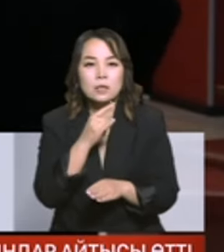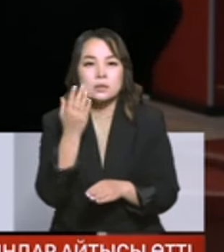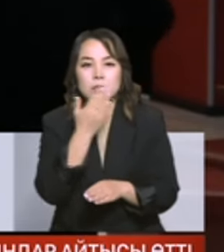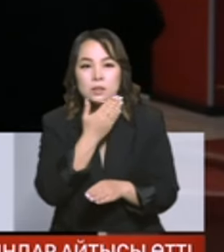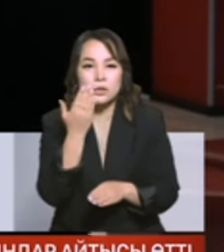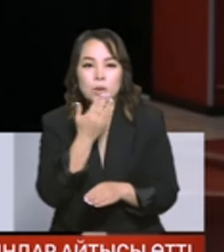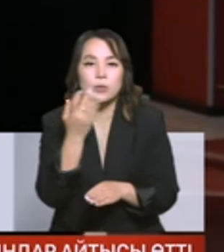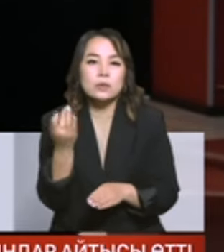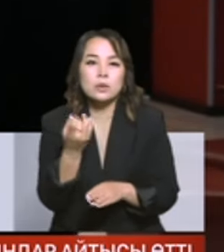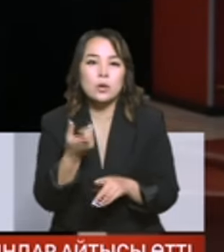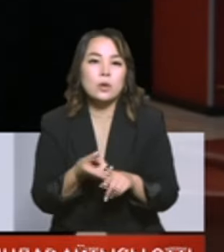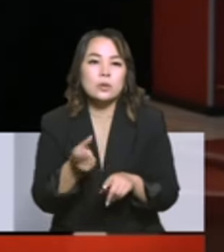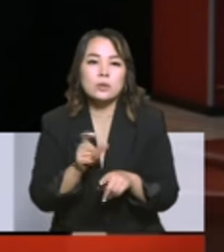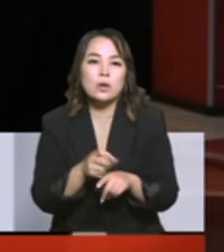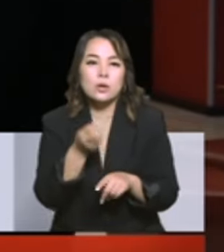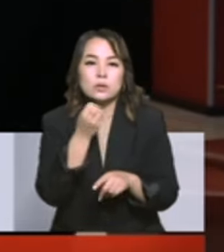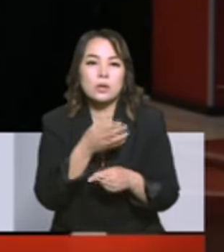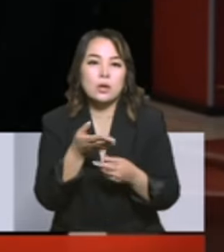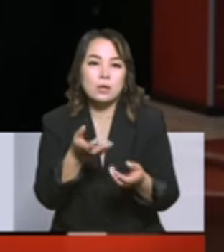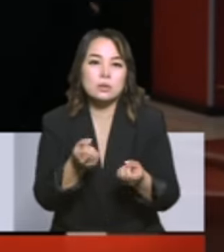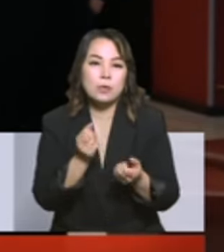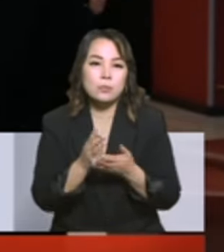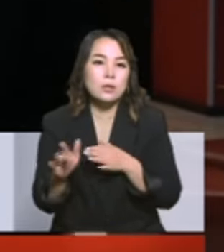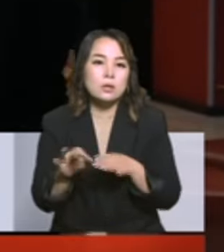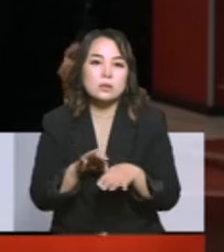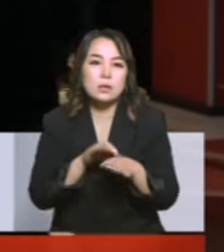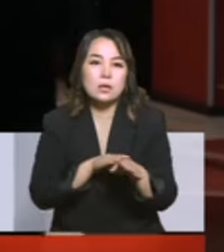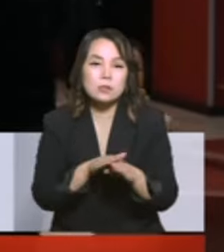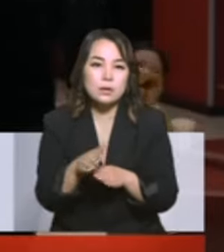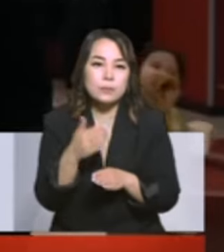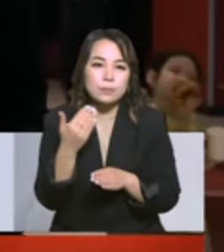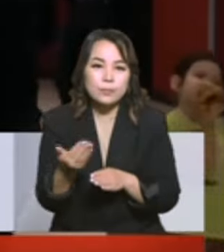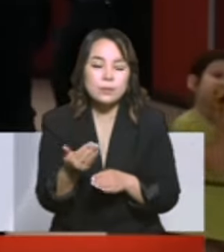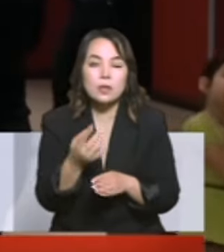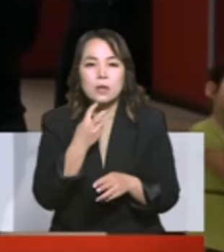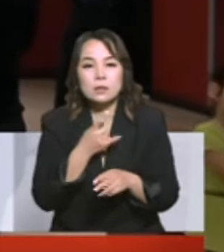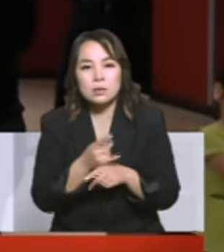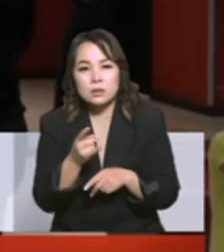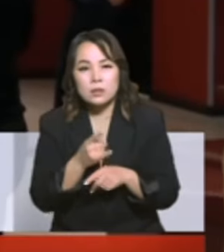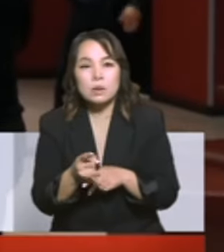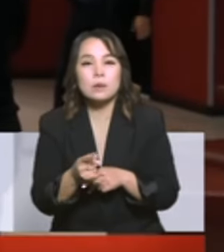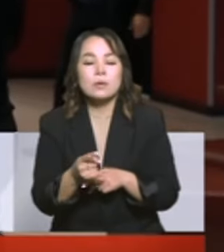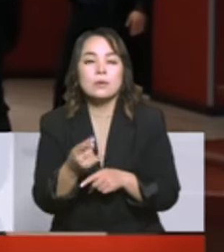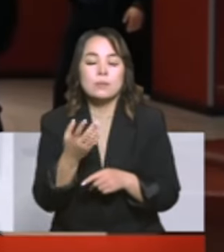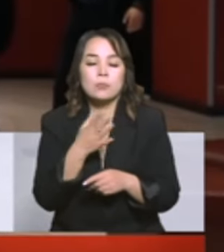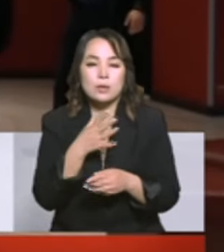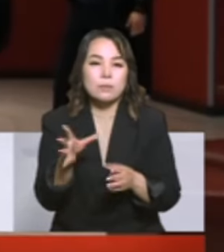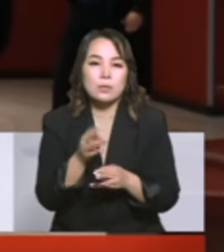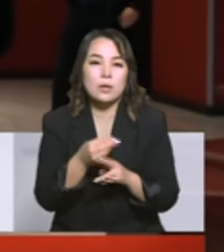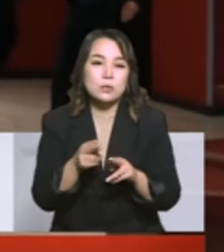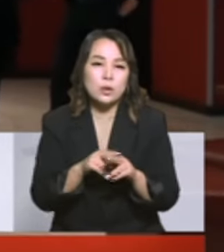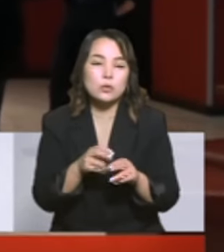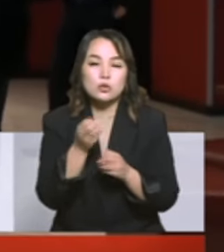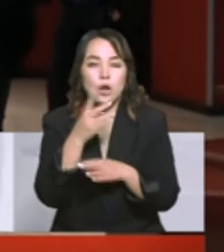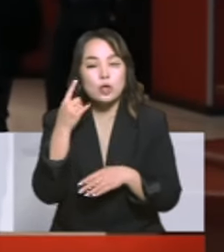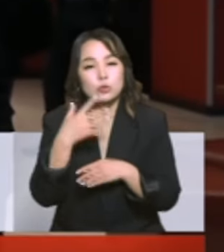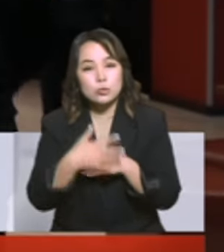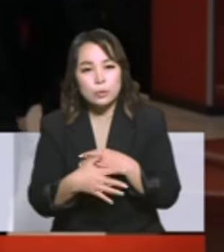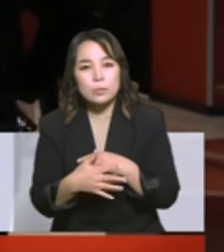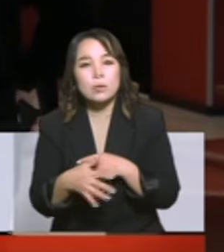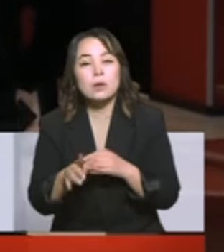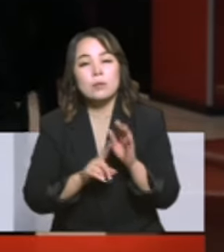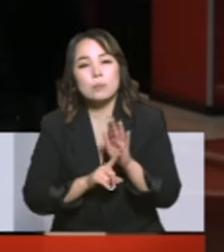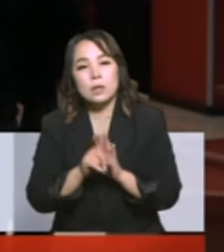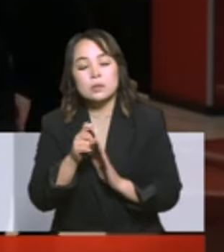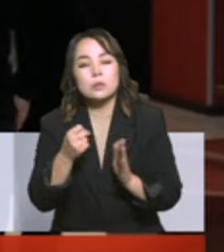жақсы қабылдап жатыр, өте жақсы. Әрбір әзілді, іс-қимылды, әзілдің де действие әзілдері бар, соның барлығын жақсы түсініп,